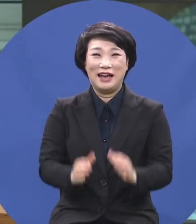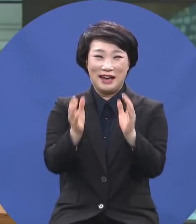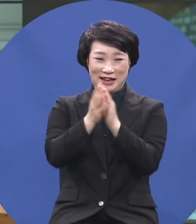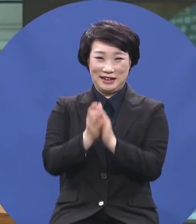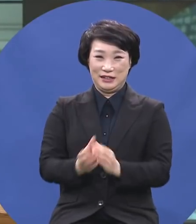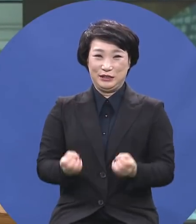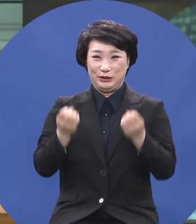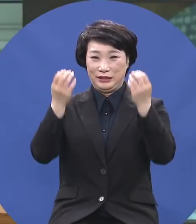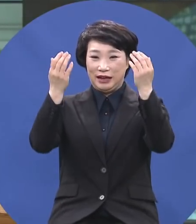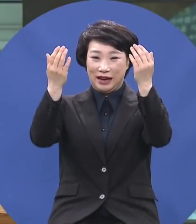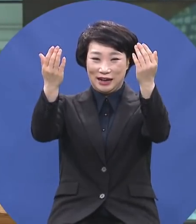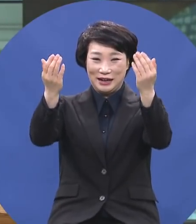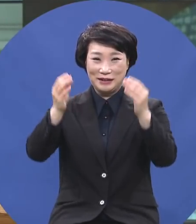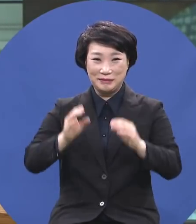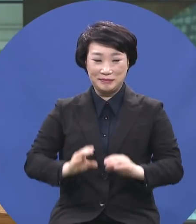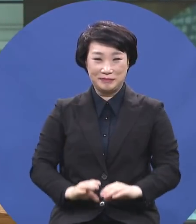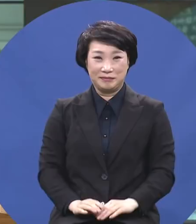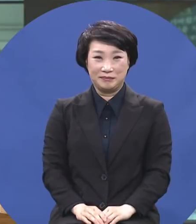할렐루야.